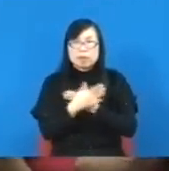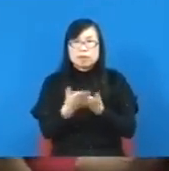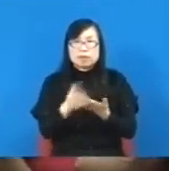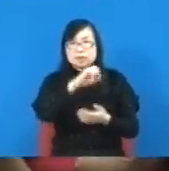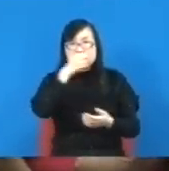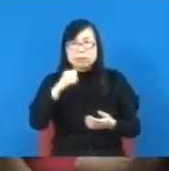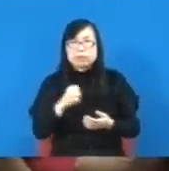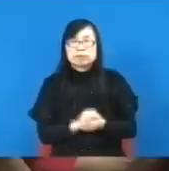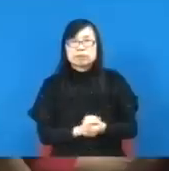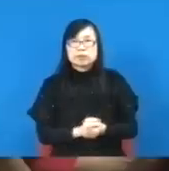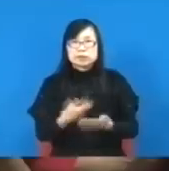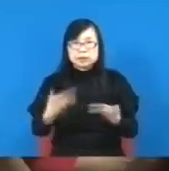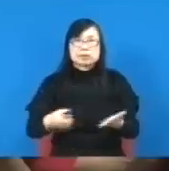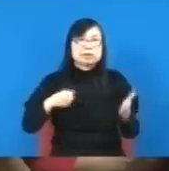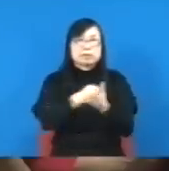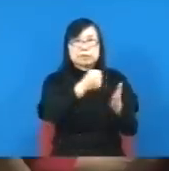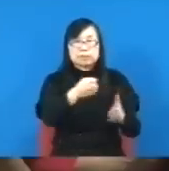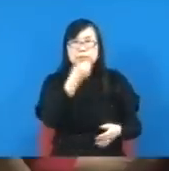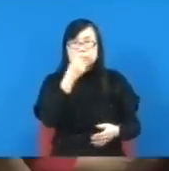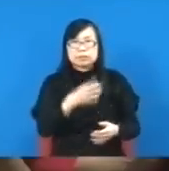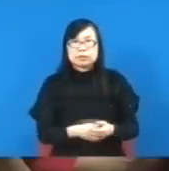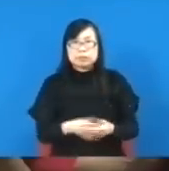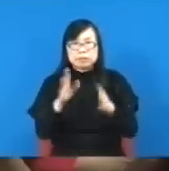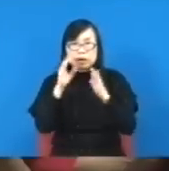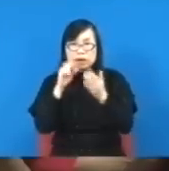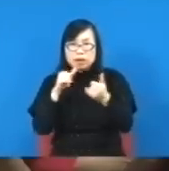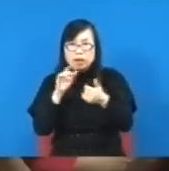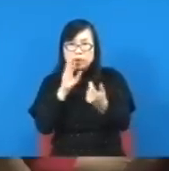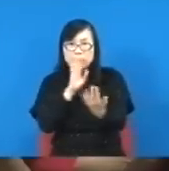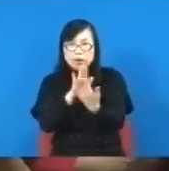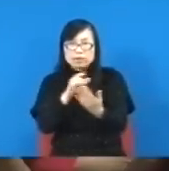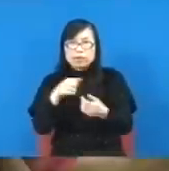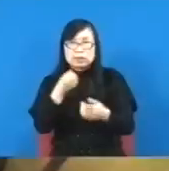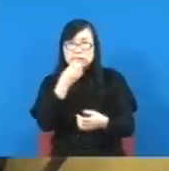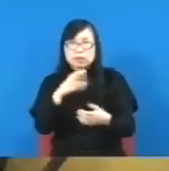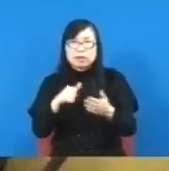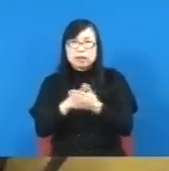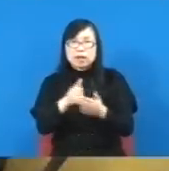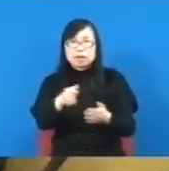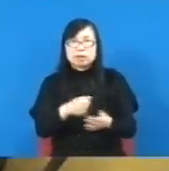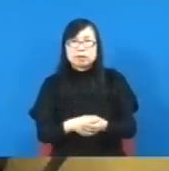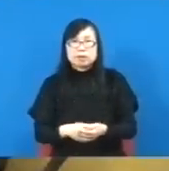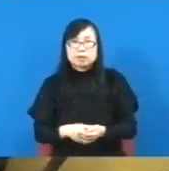人喎，係咪啊？咁咪同香港人講，嗱，我話俾你聽，我對你幾好，嗱，我揼大陸人，